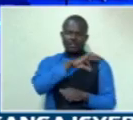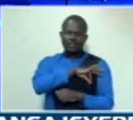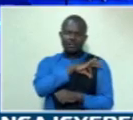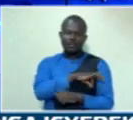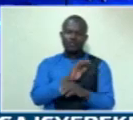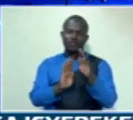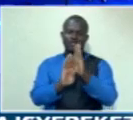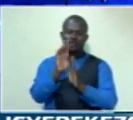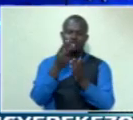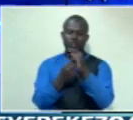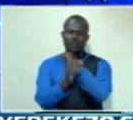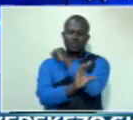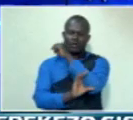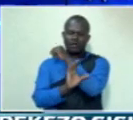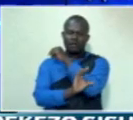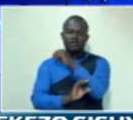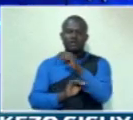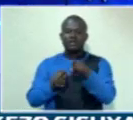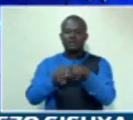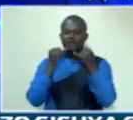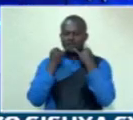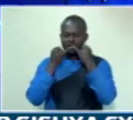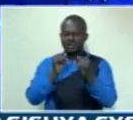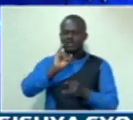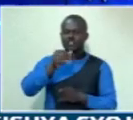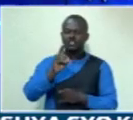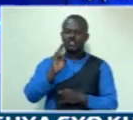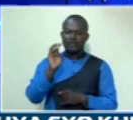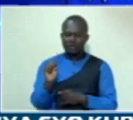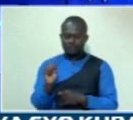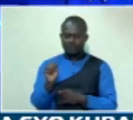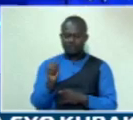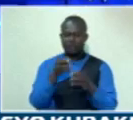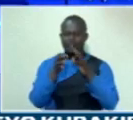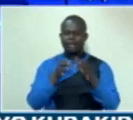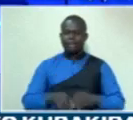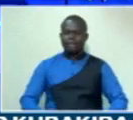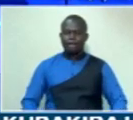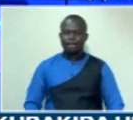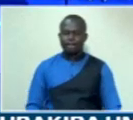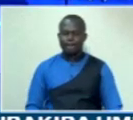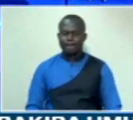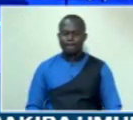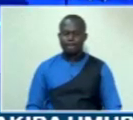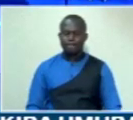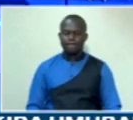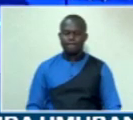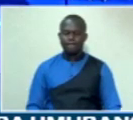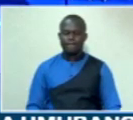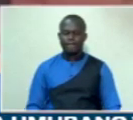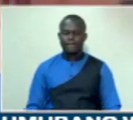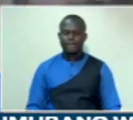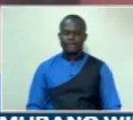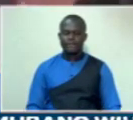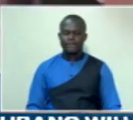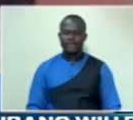ku iterambere ry'ibihugu byombi, nk'uko tubibwirwa na Jean Damascene Manishimwe mu nkuru yafatanyije na Eugene Ndayisaba. Kuva u